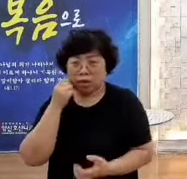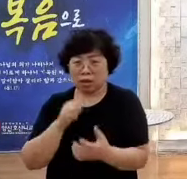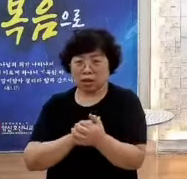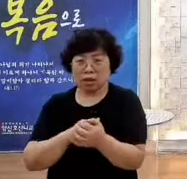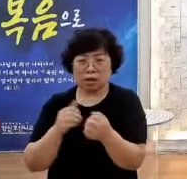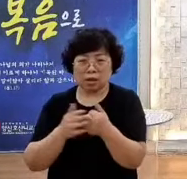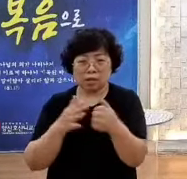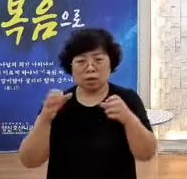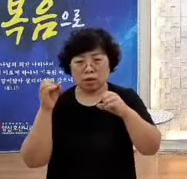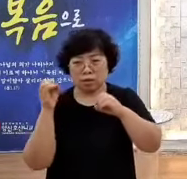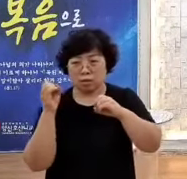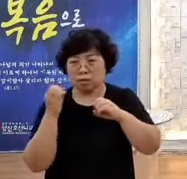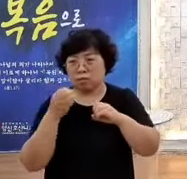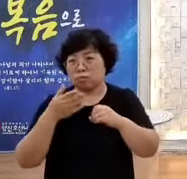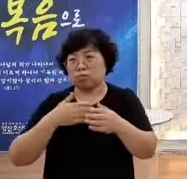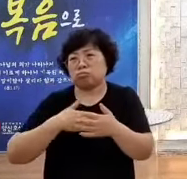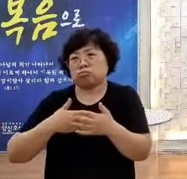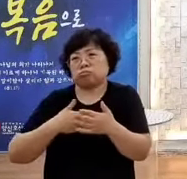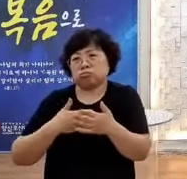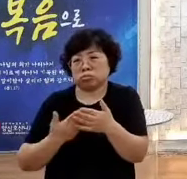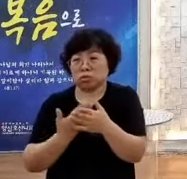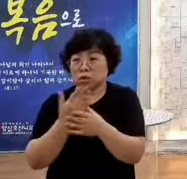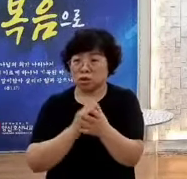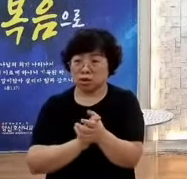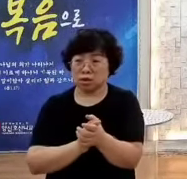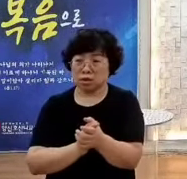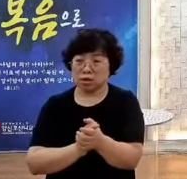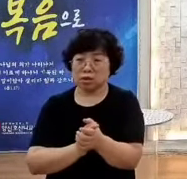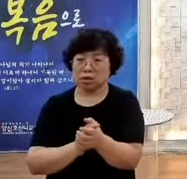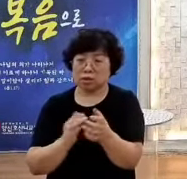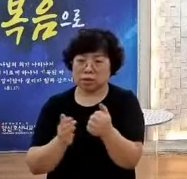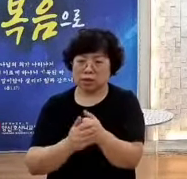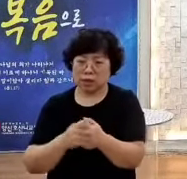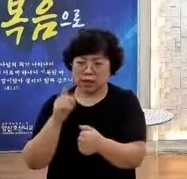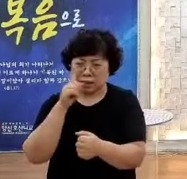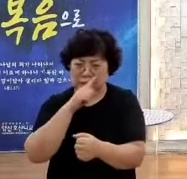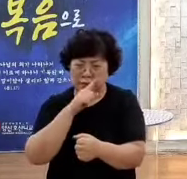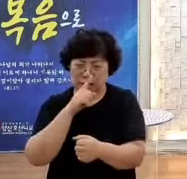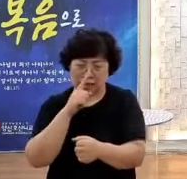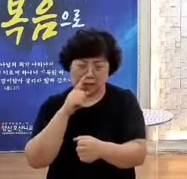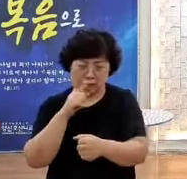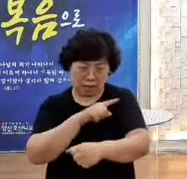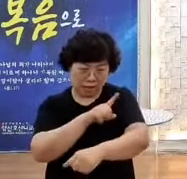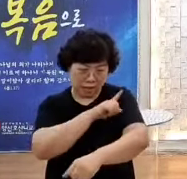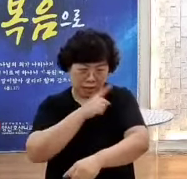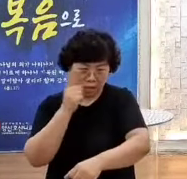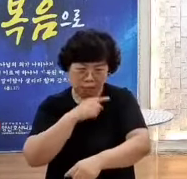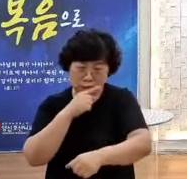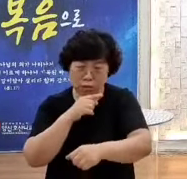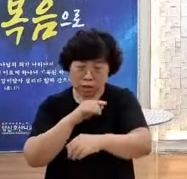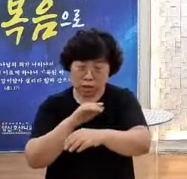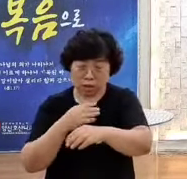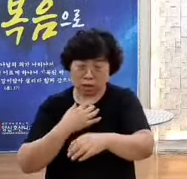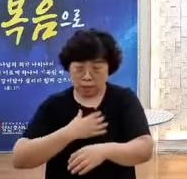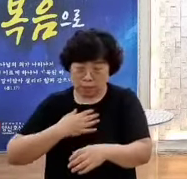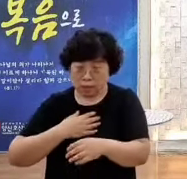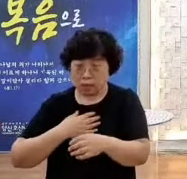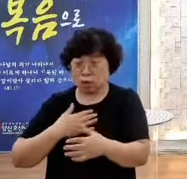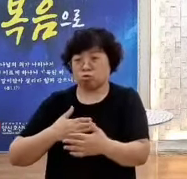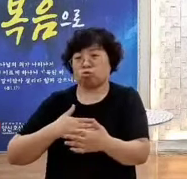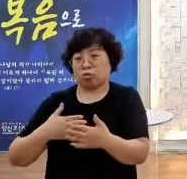있습니다. 그래서 심리학자들은 이 불안감을 최악의 감정이라 이렇게